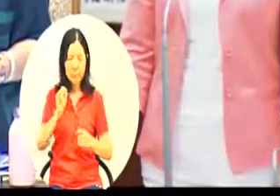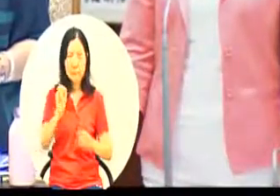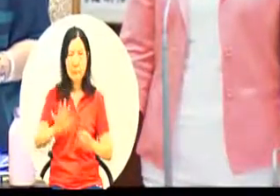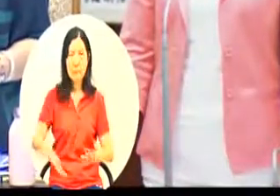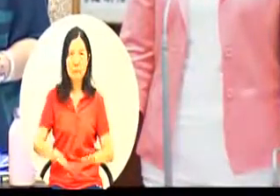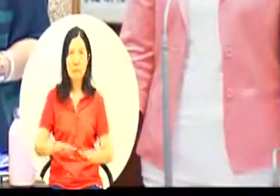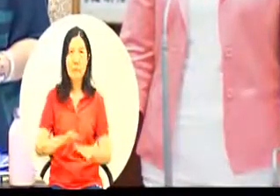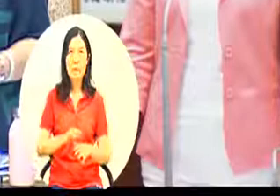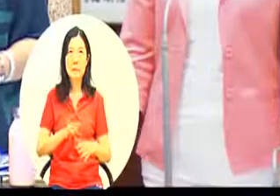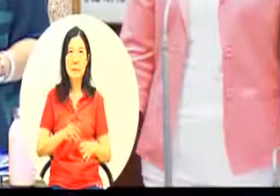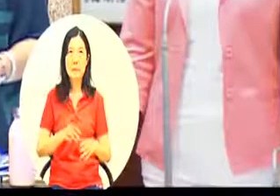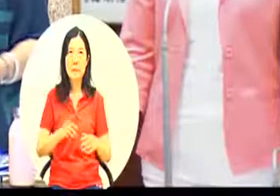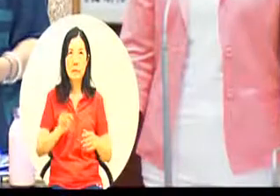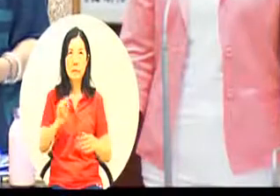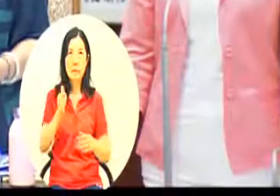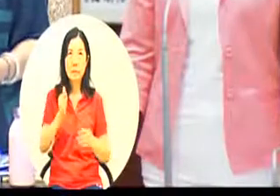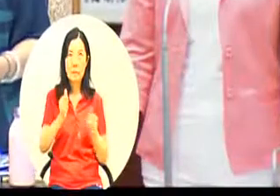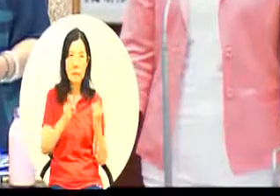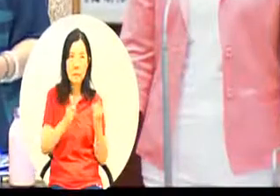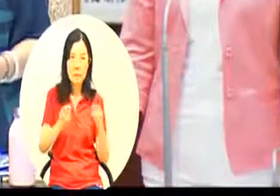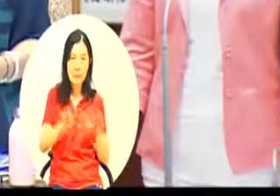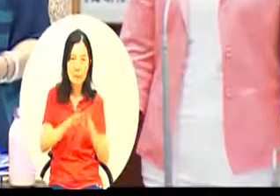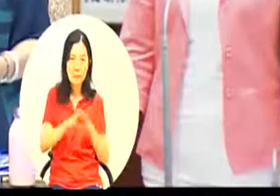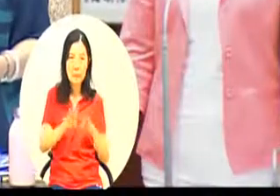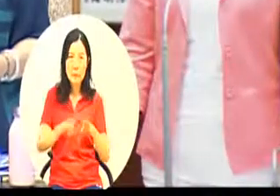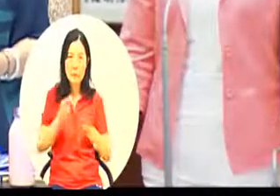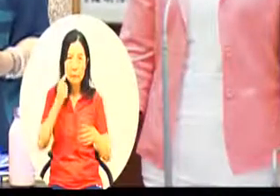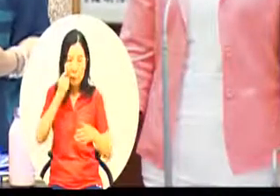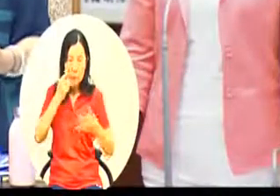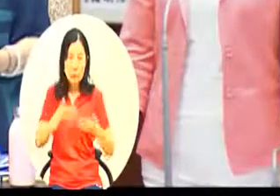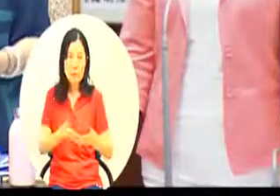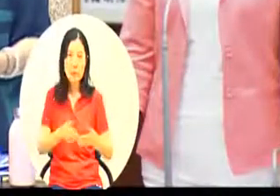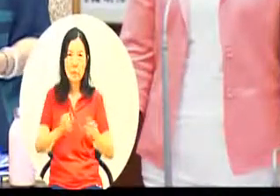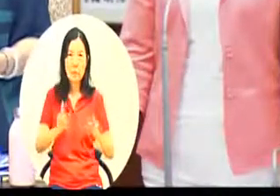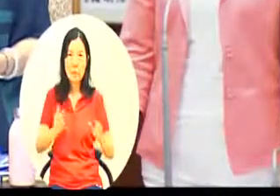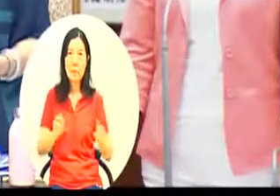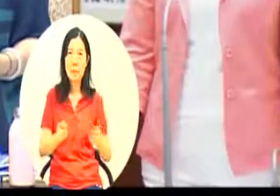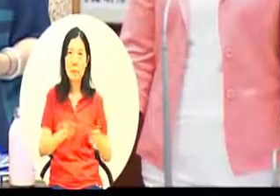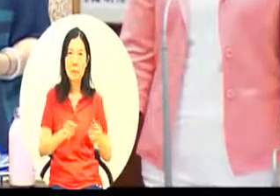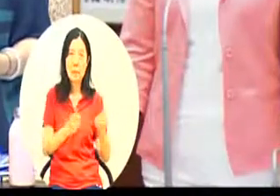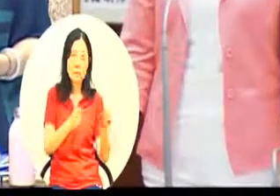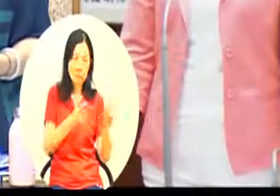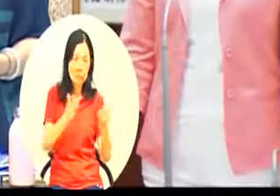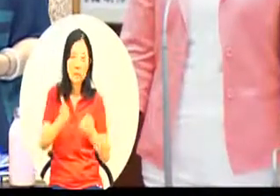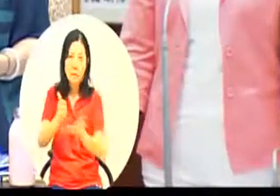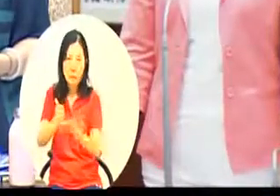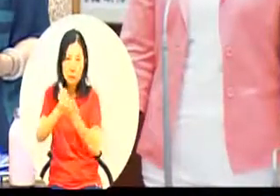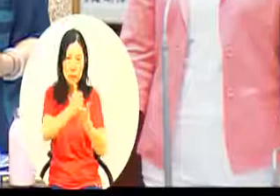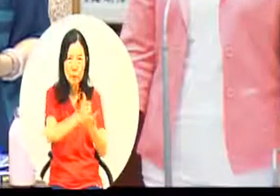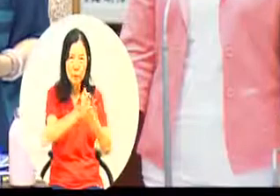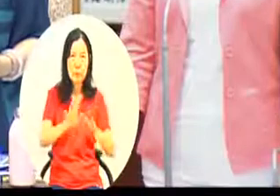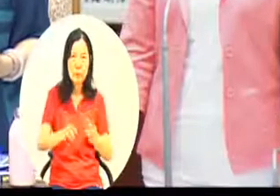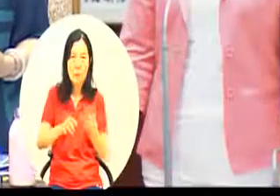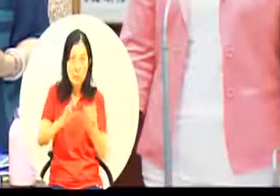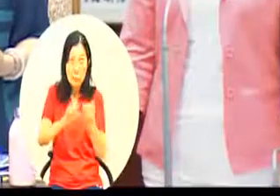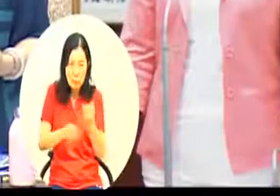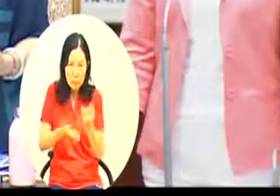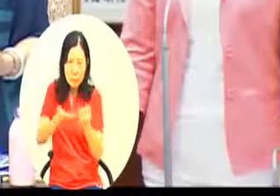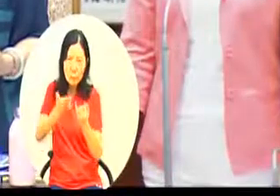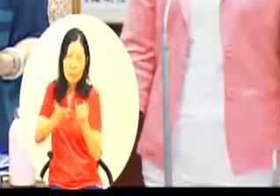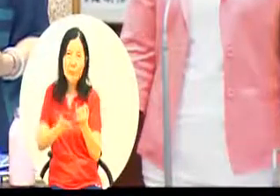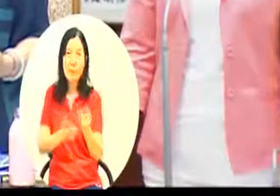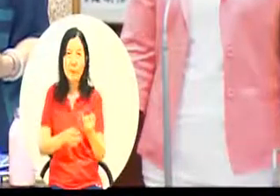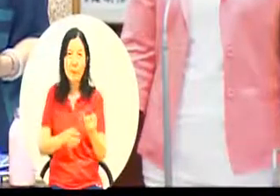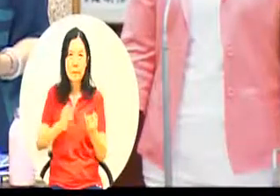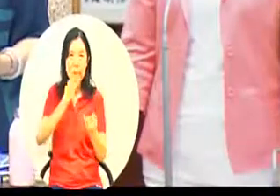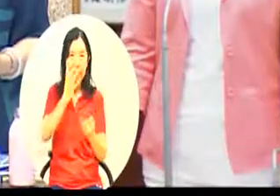来说，在性别平等教育里头，特别会着重在不同性别的尊重以外，还有就是性骚扰、性侵害、性霸